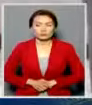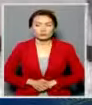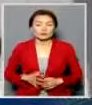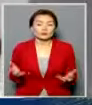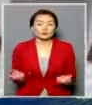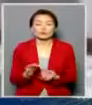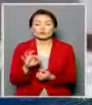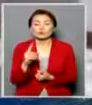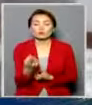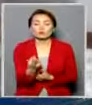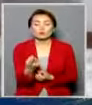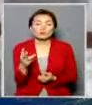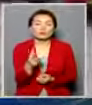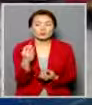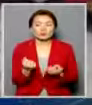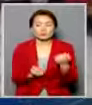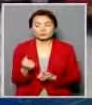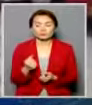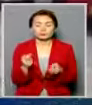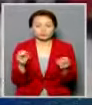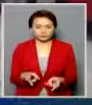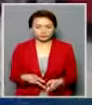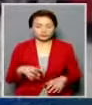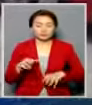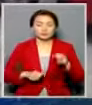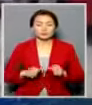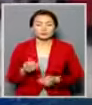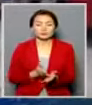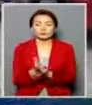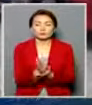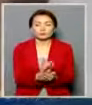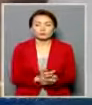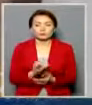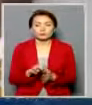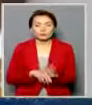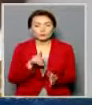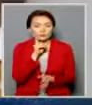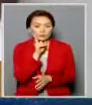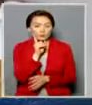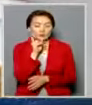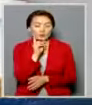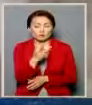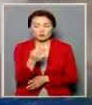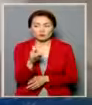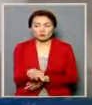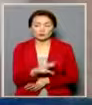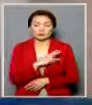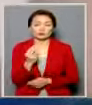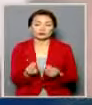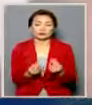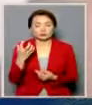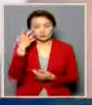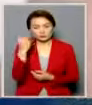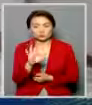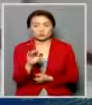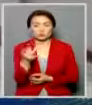Спасатели оперативно подъехали на пожарной машине и по специальной лестнице забрались к Альтаиру. Малыш, который по обыкновению безмятежно играл дома,